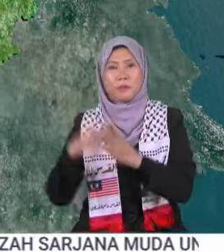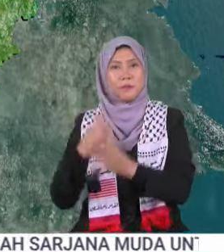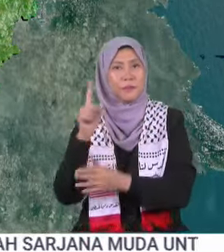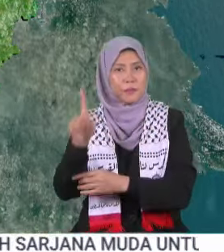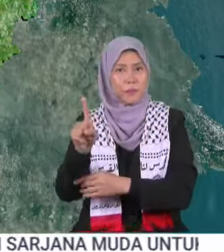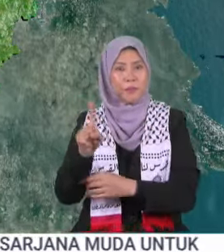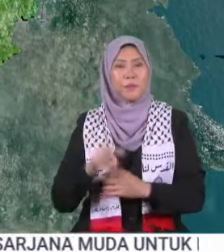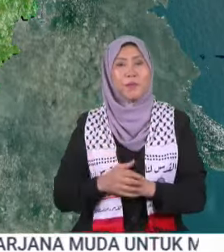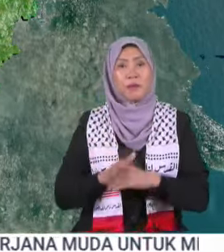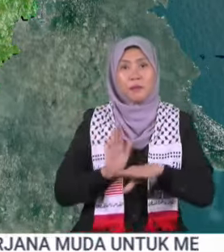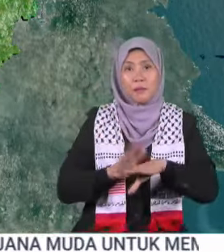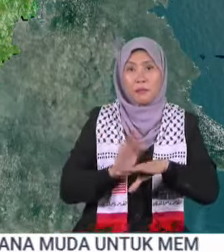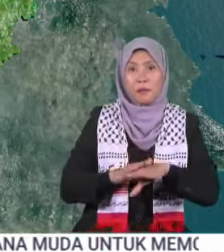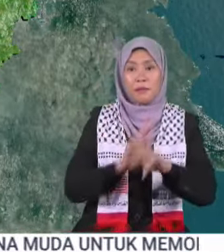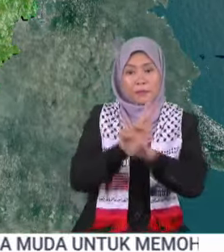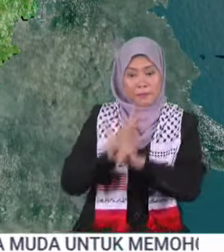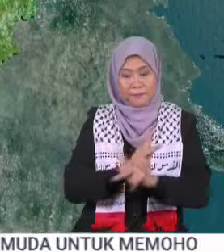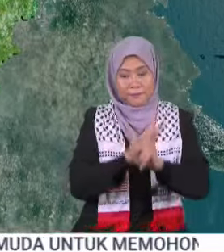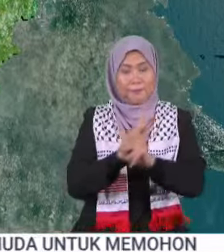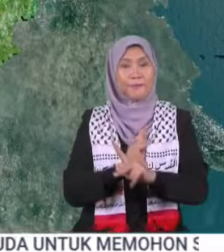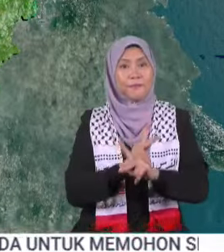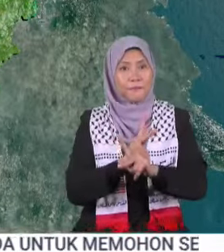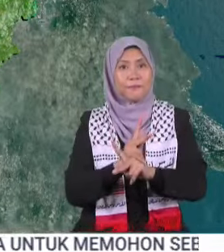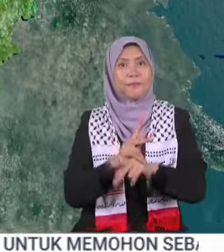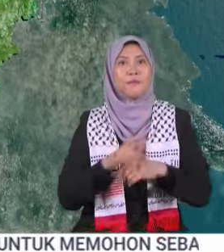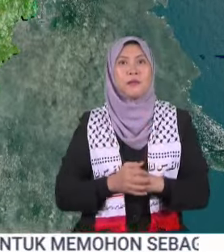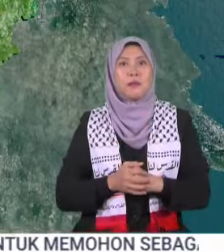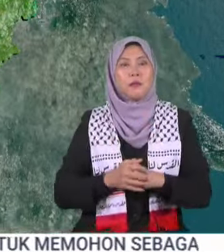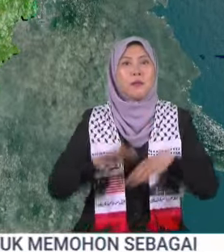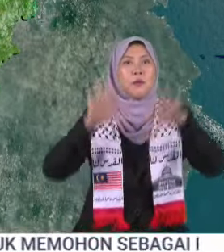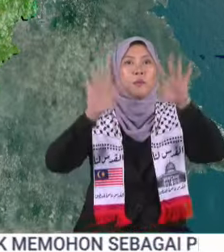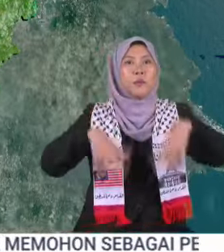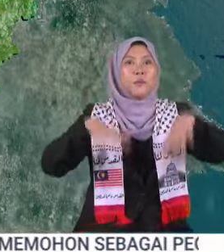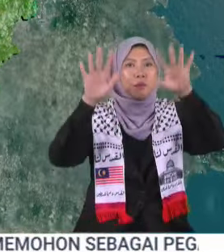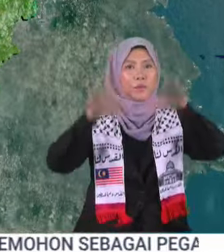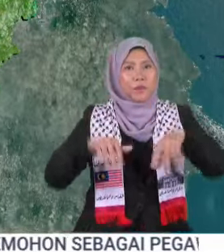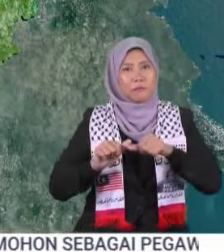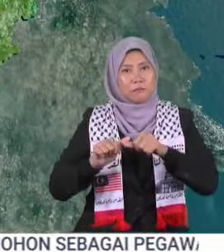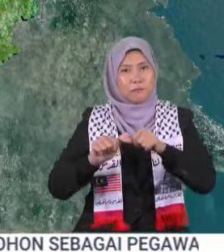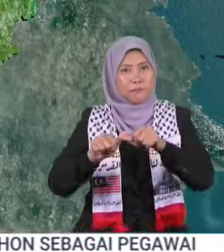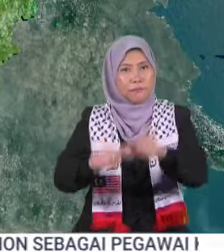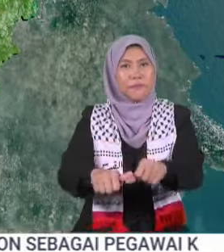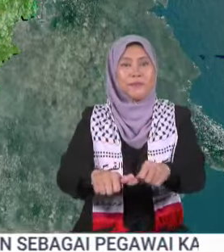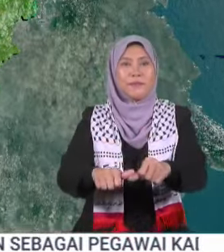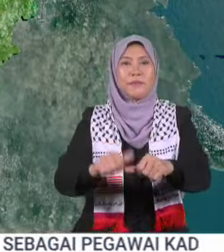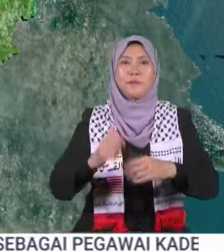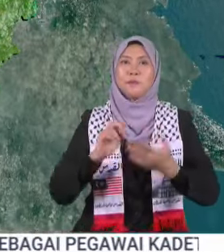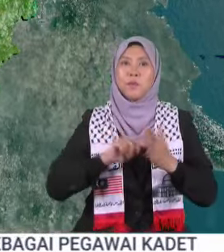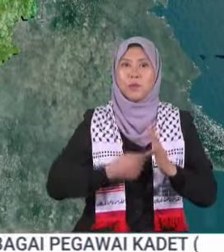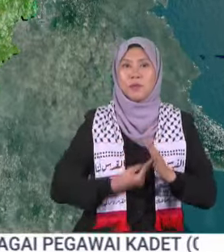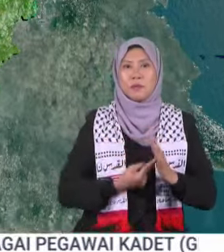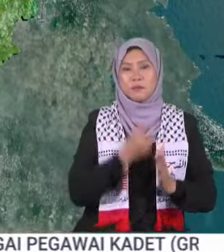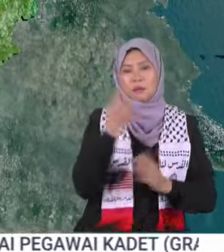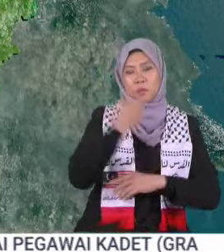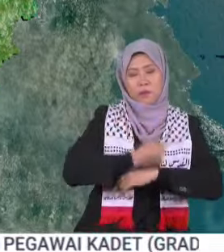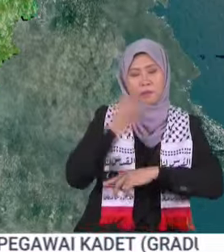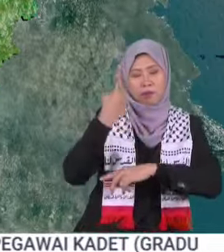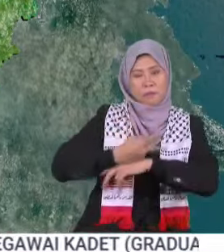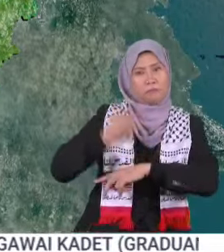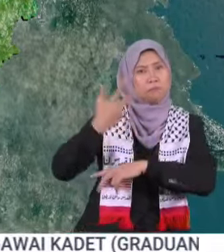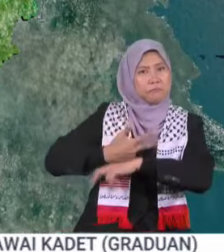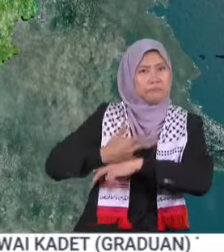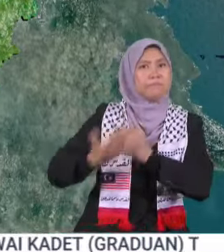nanti amaran kategori waspada dikeluarkan dengan potensi jangkaan hujan berterusan yang dijangkakan bermula dalam tempoh satu hingga 3 hari akan